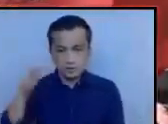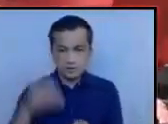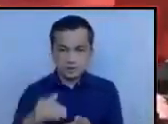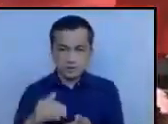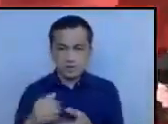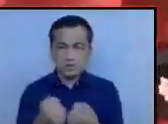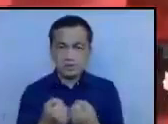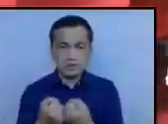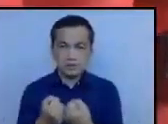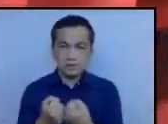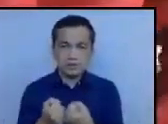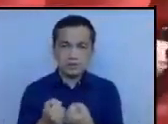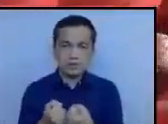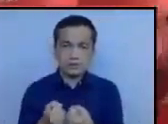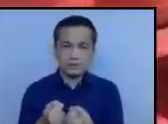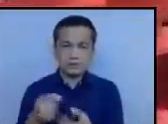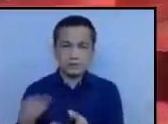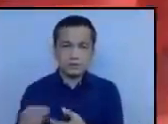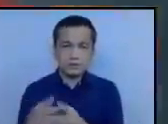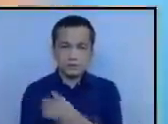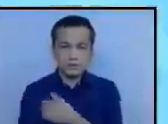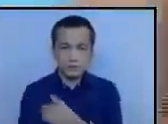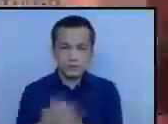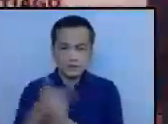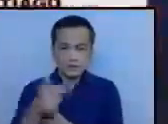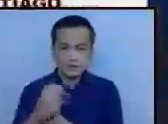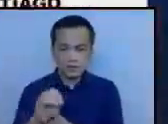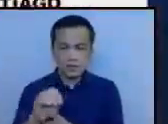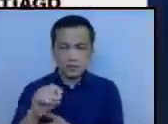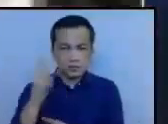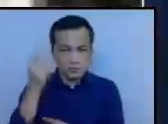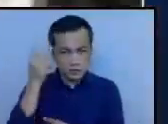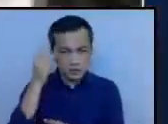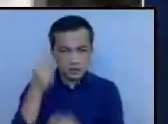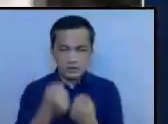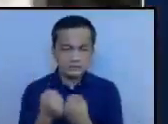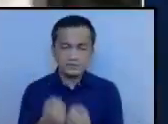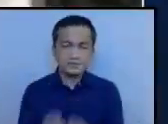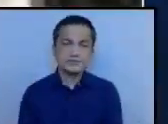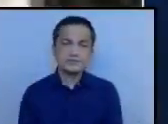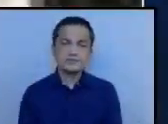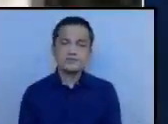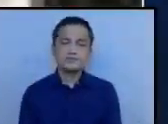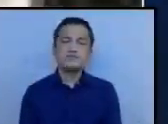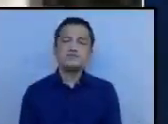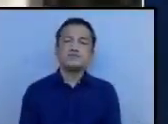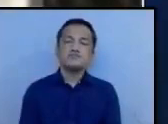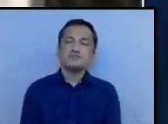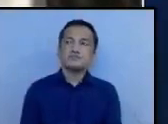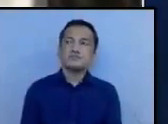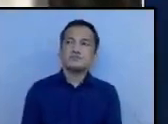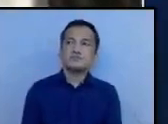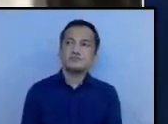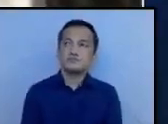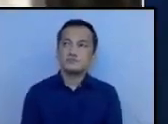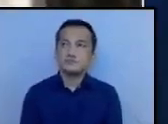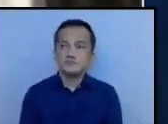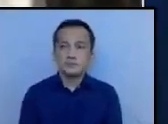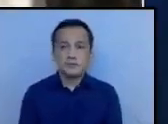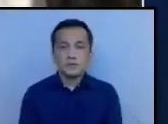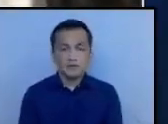bansa na may geopolitical tensions. May indication na bumababa. So